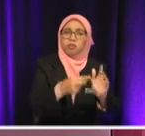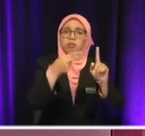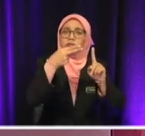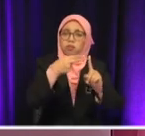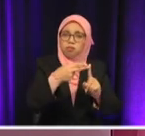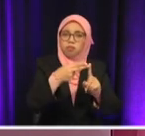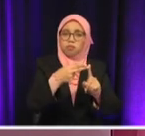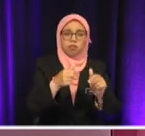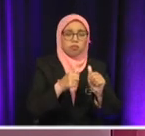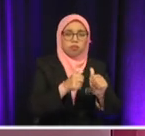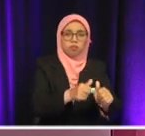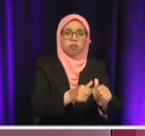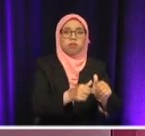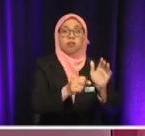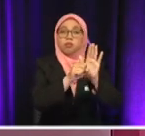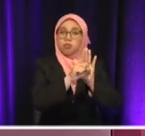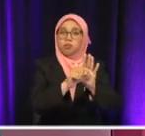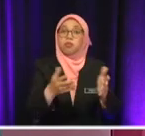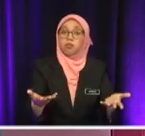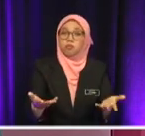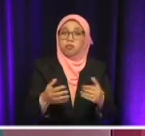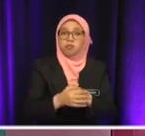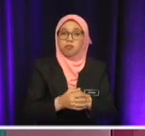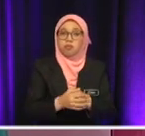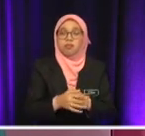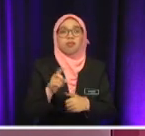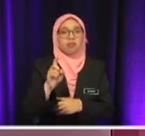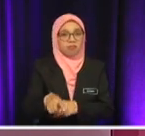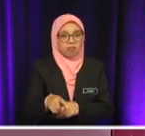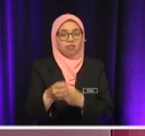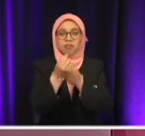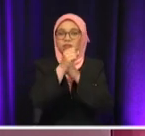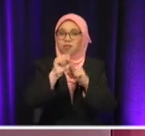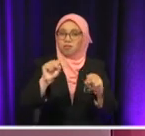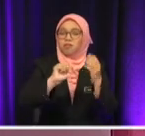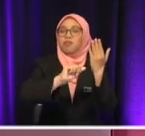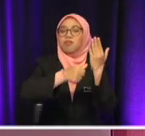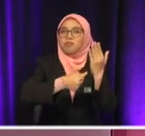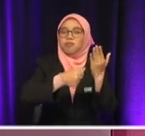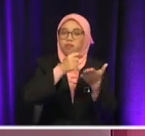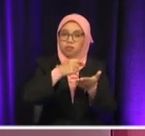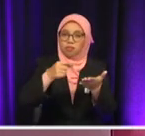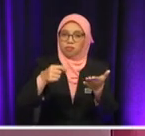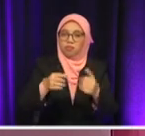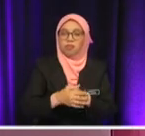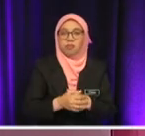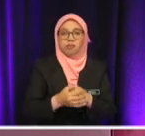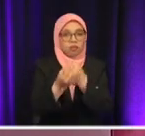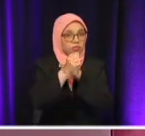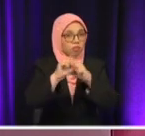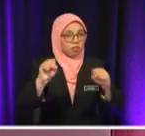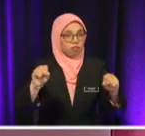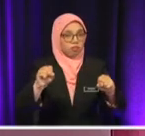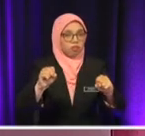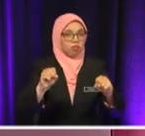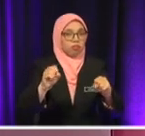Jadi ini mestilah kesediaan kemahiran awal tulisan. Baik, seterusnya kesediaan otot yang sesuai untuk